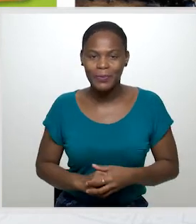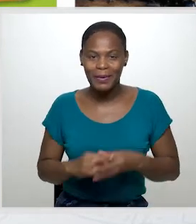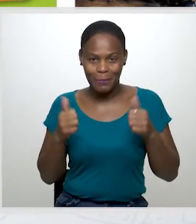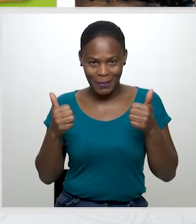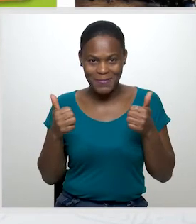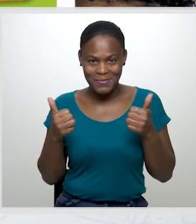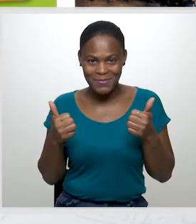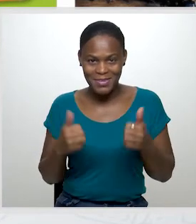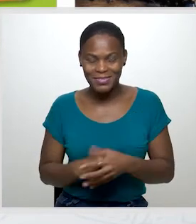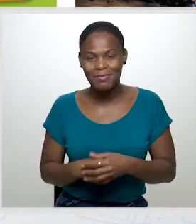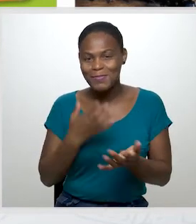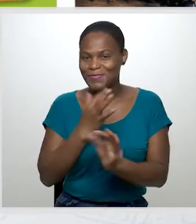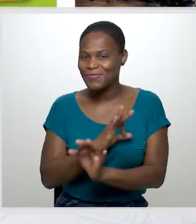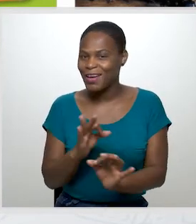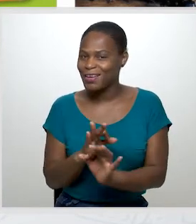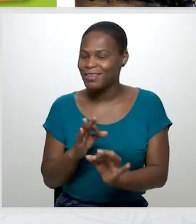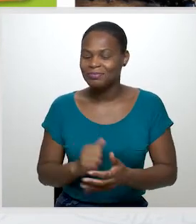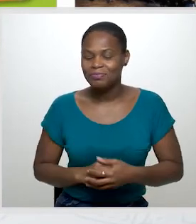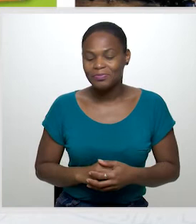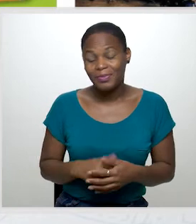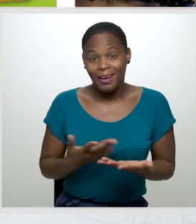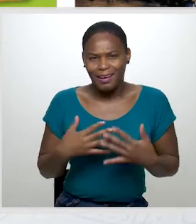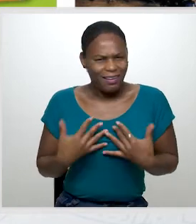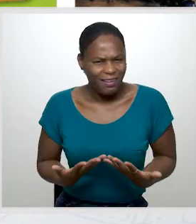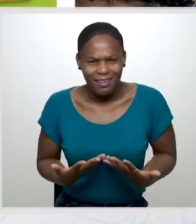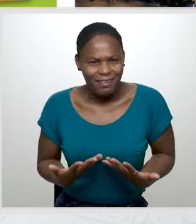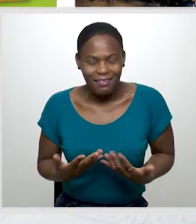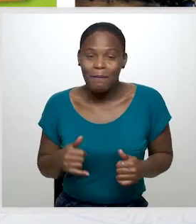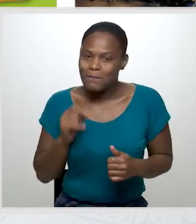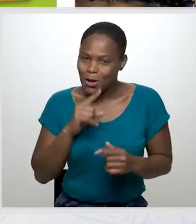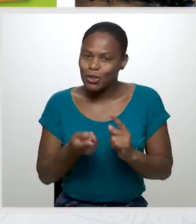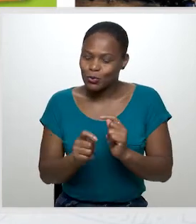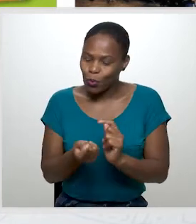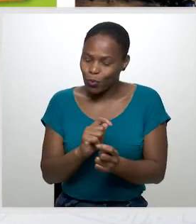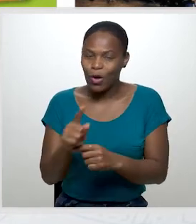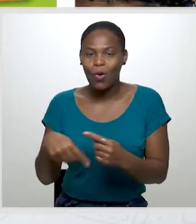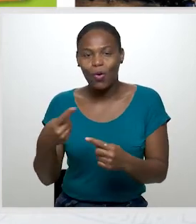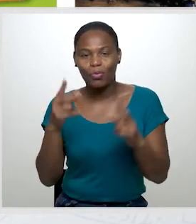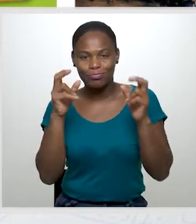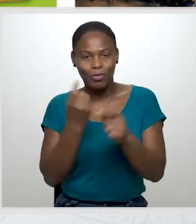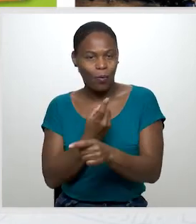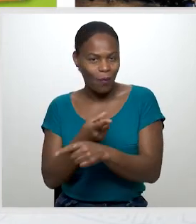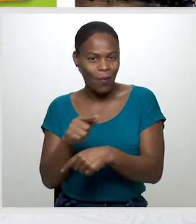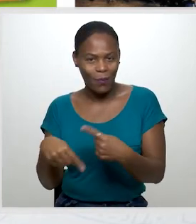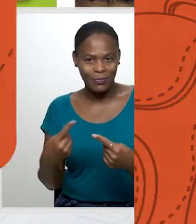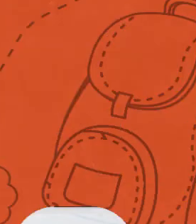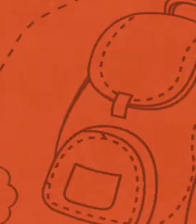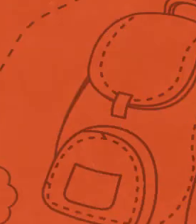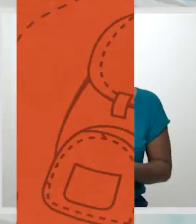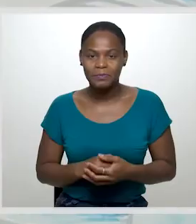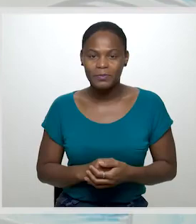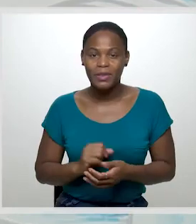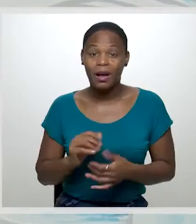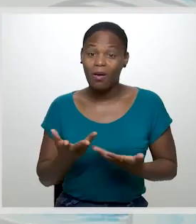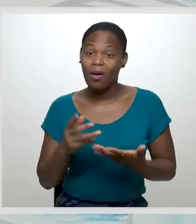bien? Parfait. Pas trop fatigué? On peut passer à autre chose? Bien. Passons